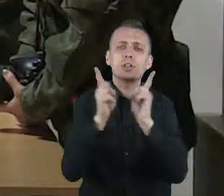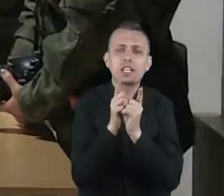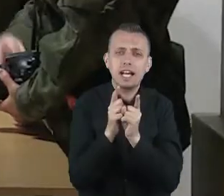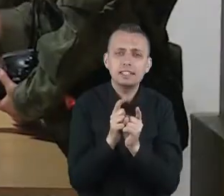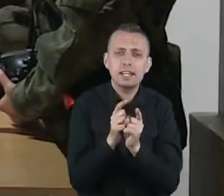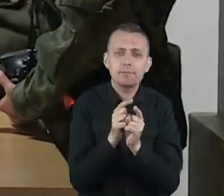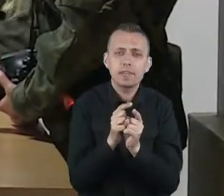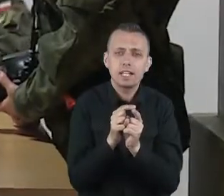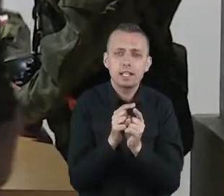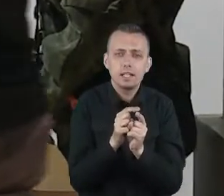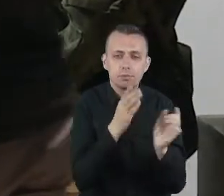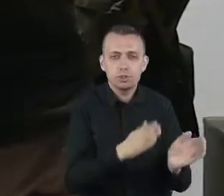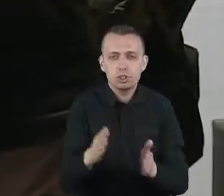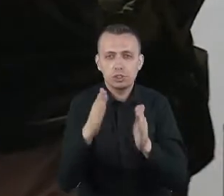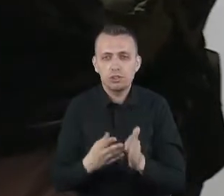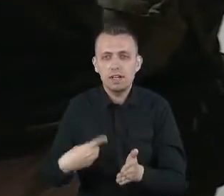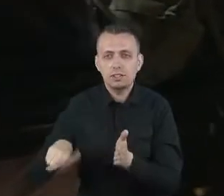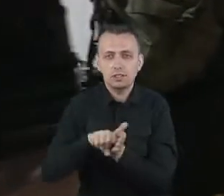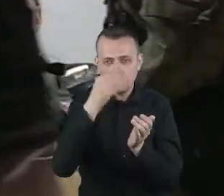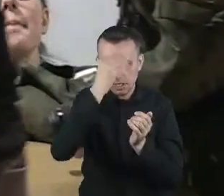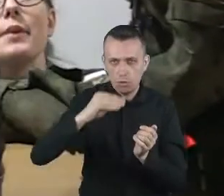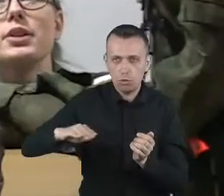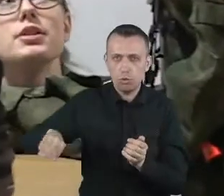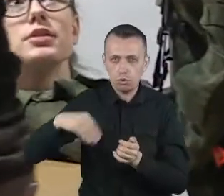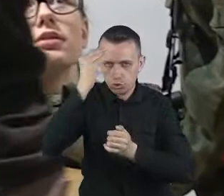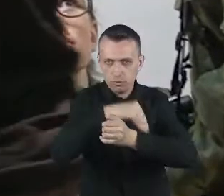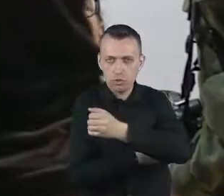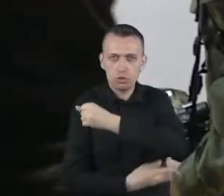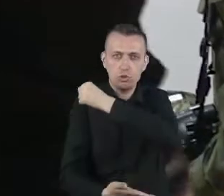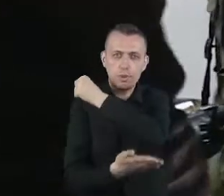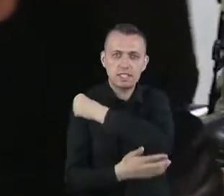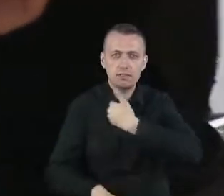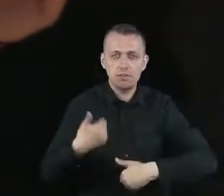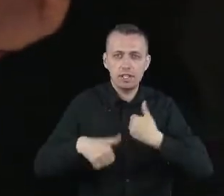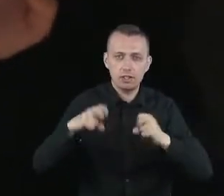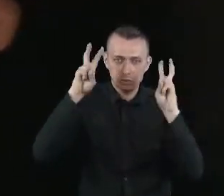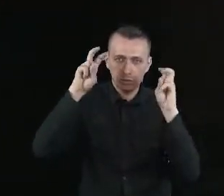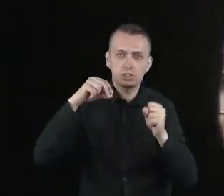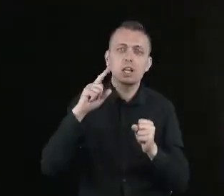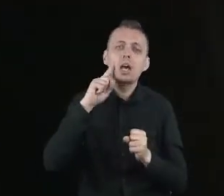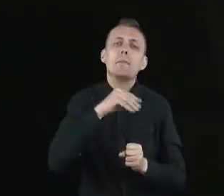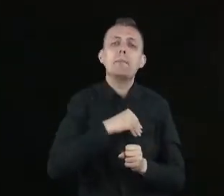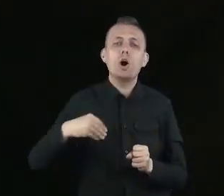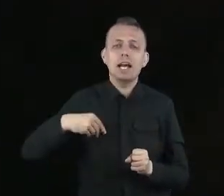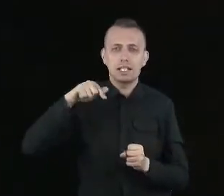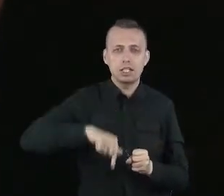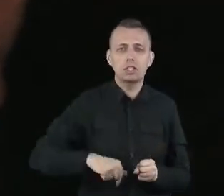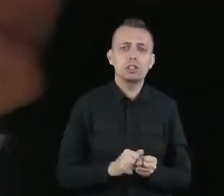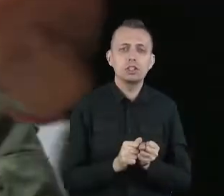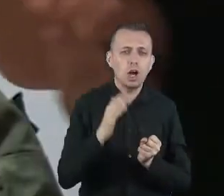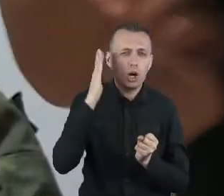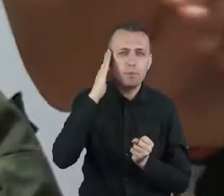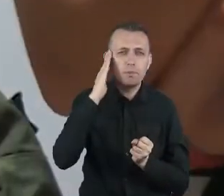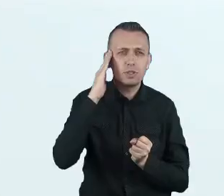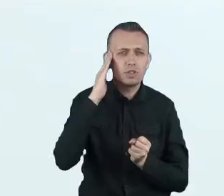liceum mundurowego przygotowali dla uczniów szkół podstawowych konkurs pod tytułem Polak to brzmi dumnie. Dla Wiadomości Dnia Anna